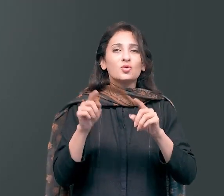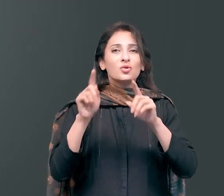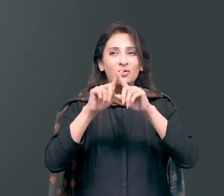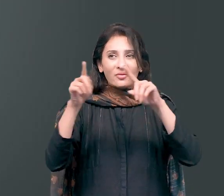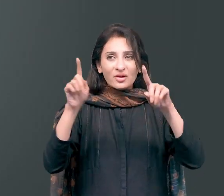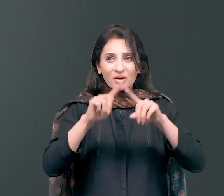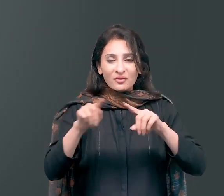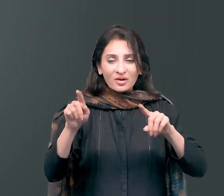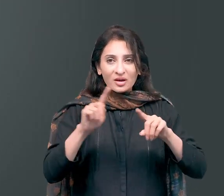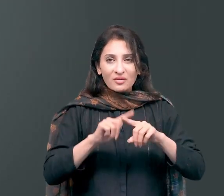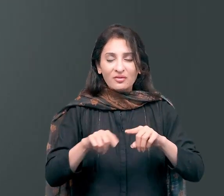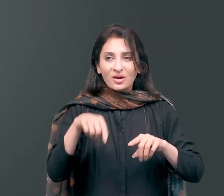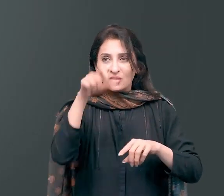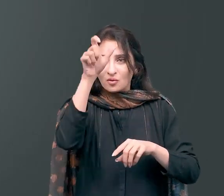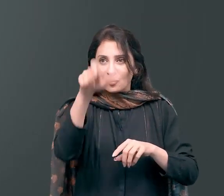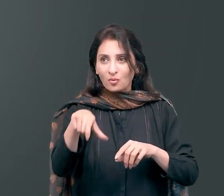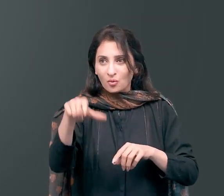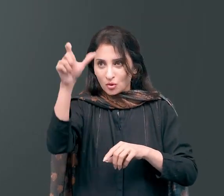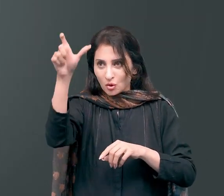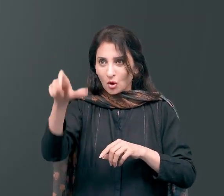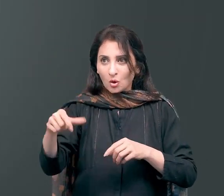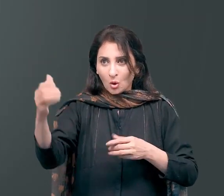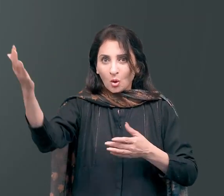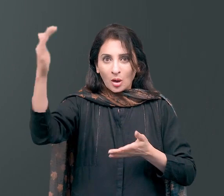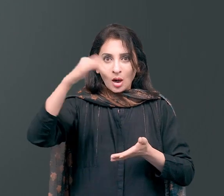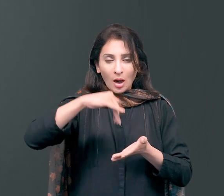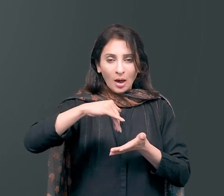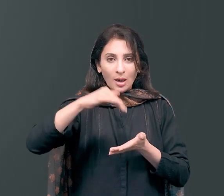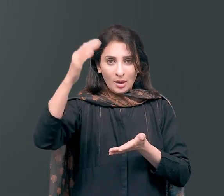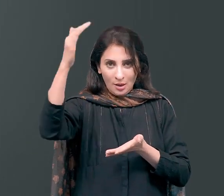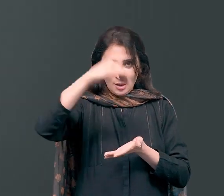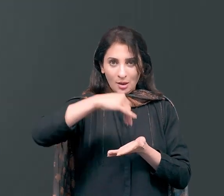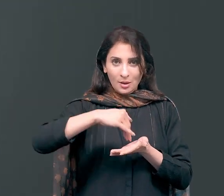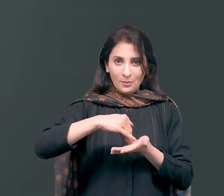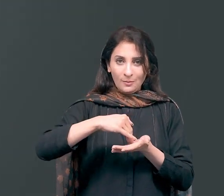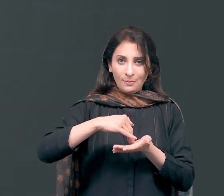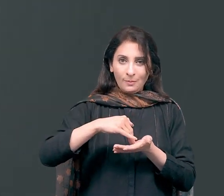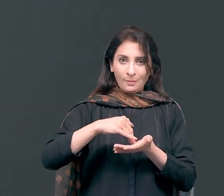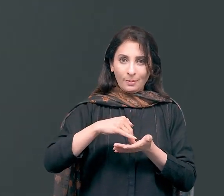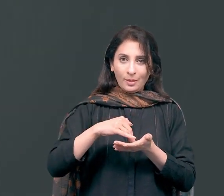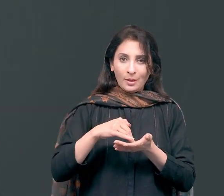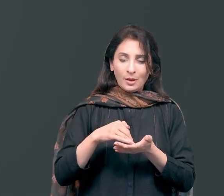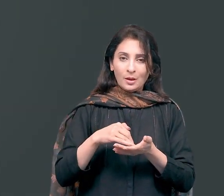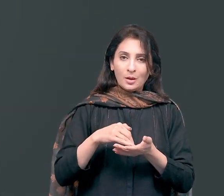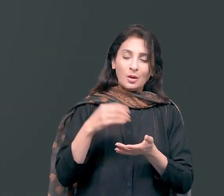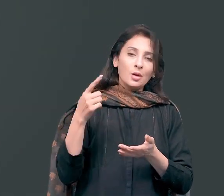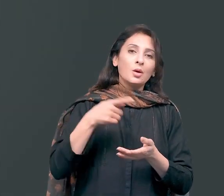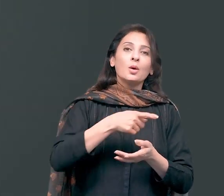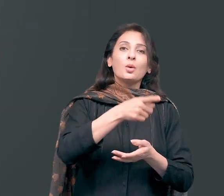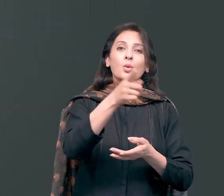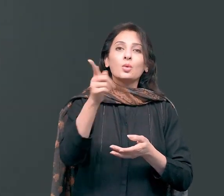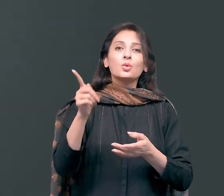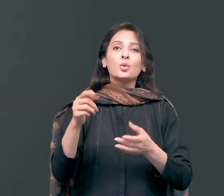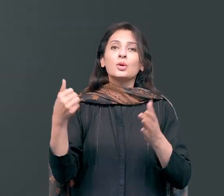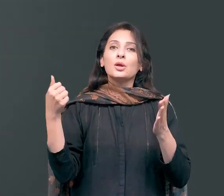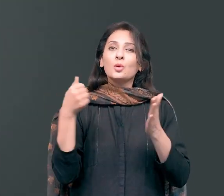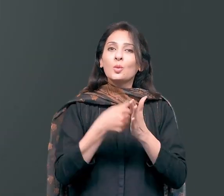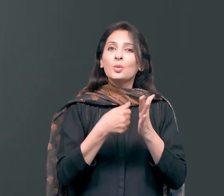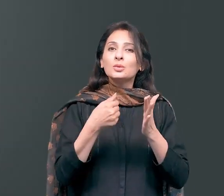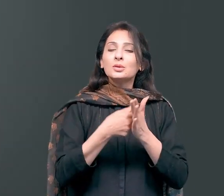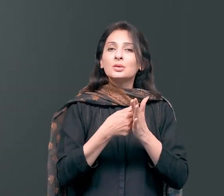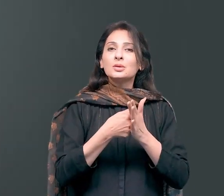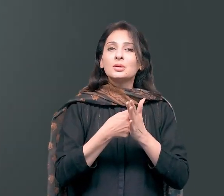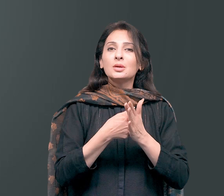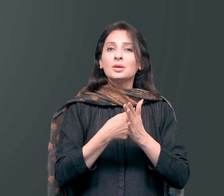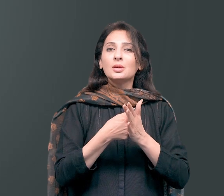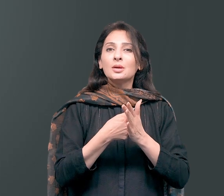پیتھک لارنس اور ایک اور ان کا نام ذہن سے نکل رہا ہے، تو وہ جو آئے تو